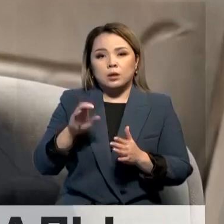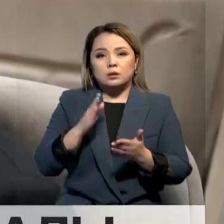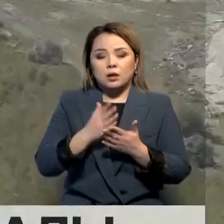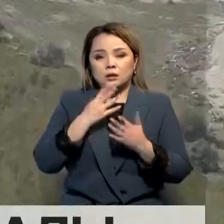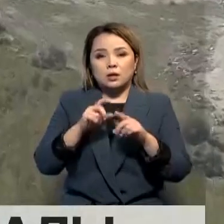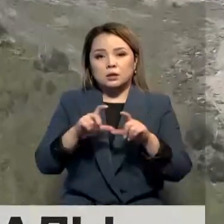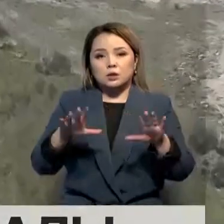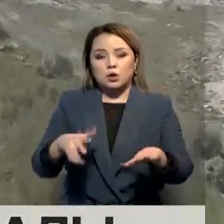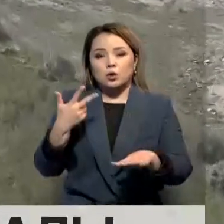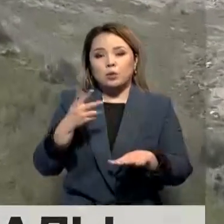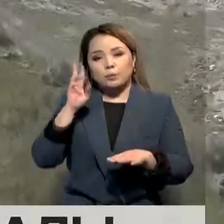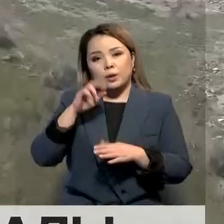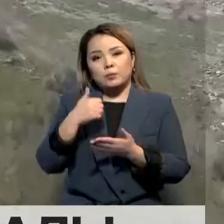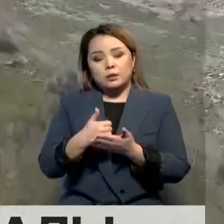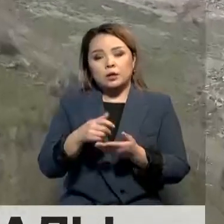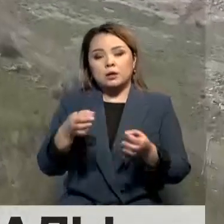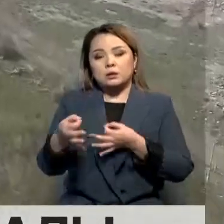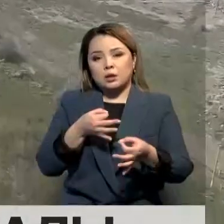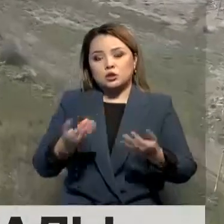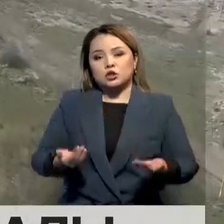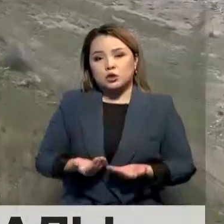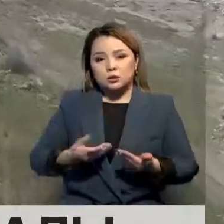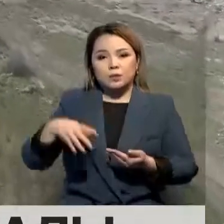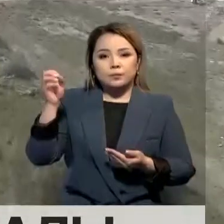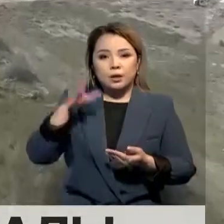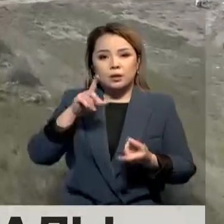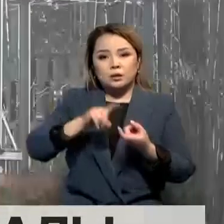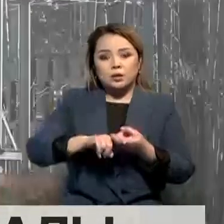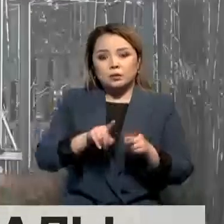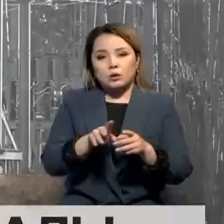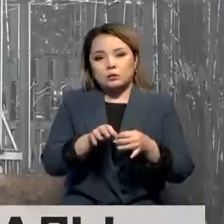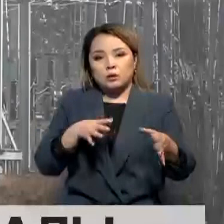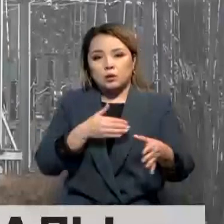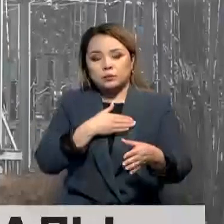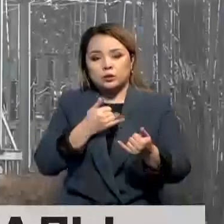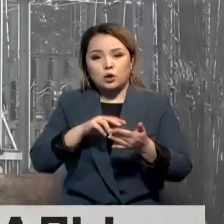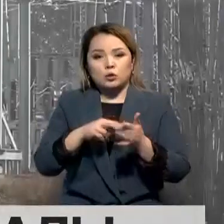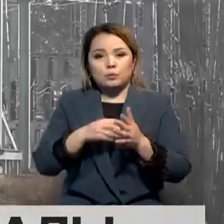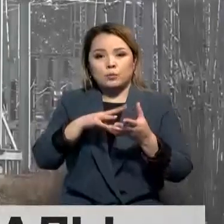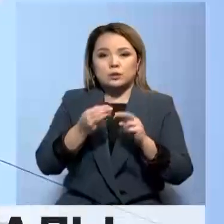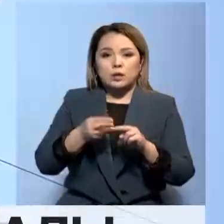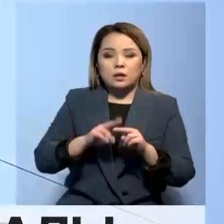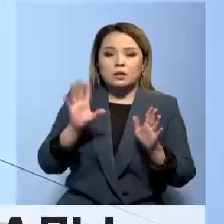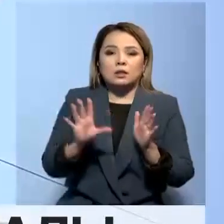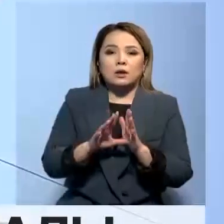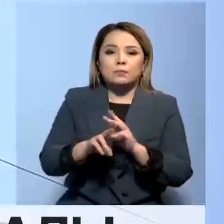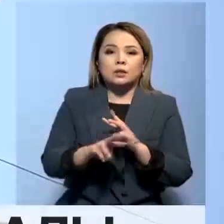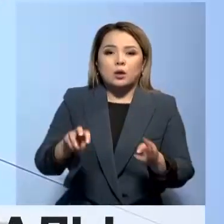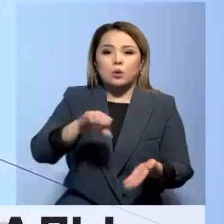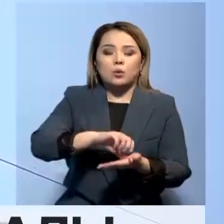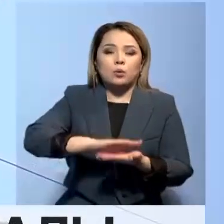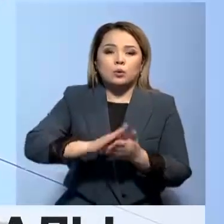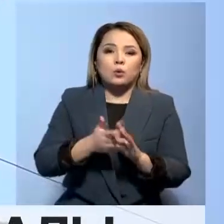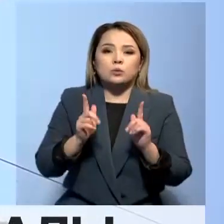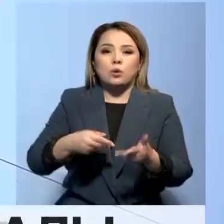нысан аймақтағы 3 мемлекетте тіршілік нәрі және жарыққа деген тәуелділіктен арылдады. Жобаның жол картасына энергетика министрлері қол